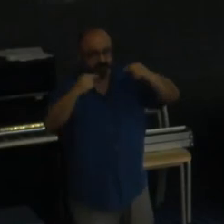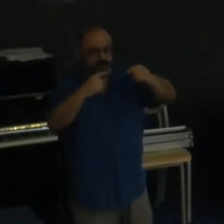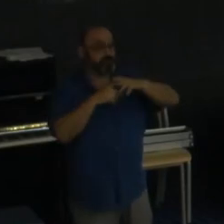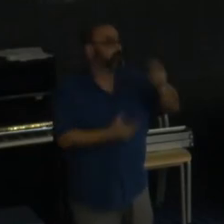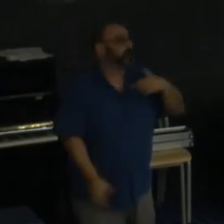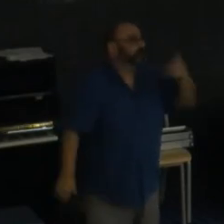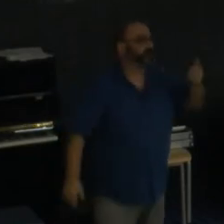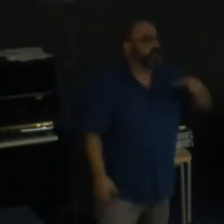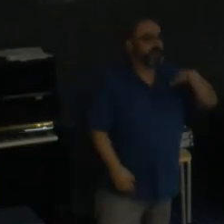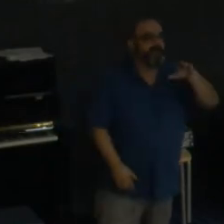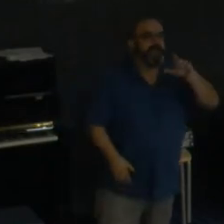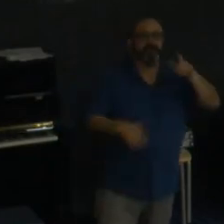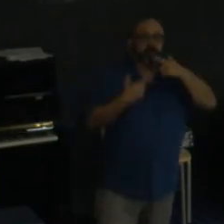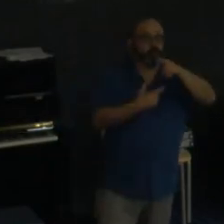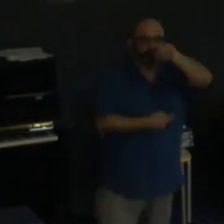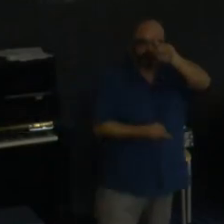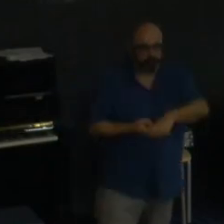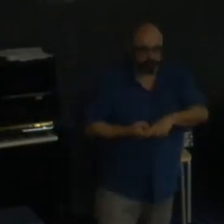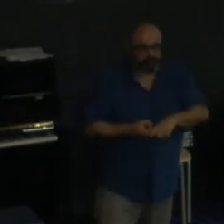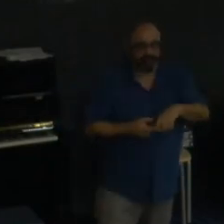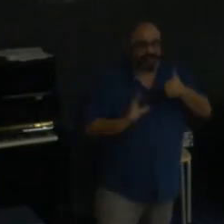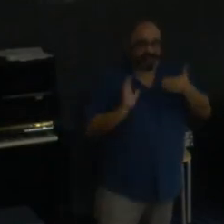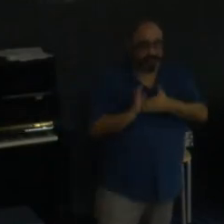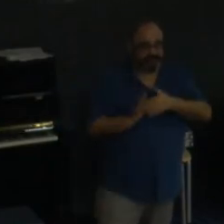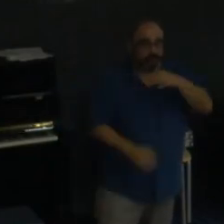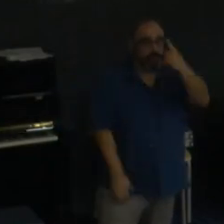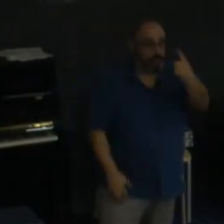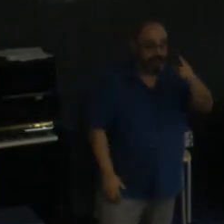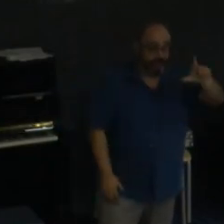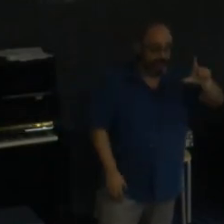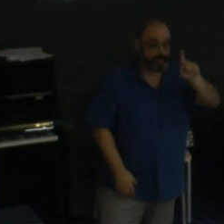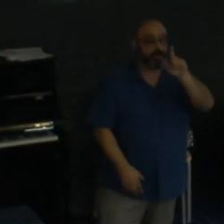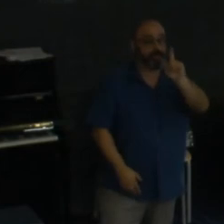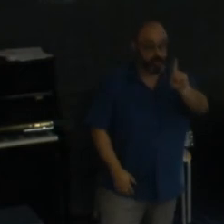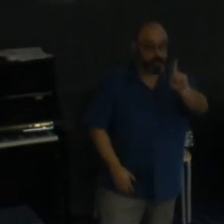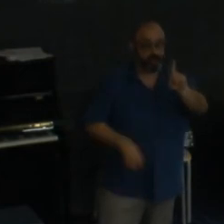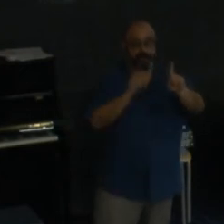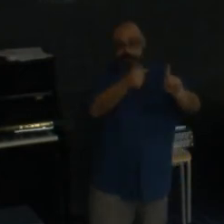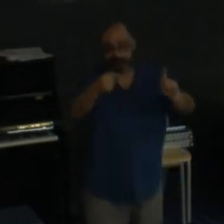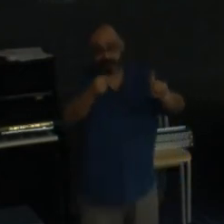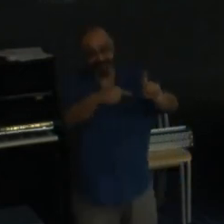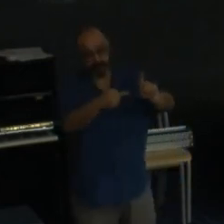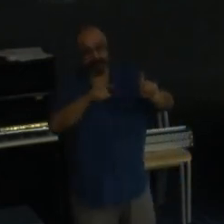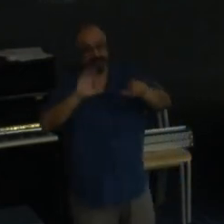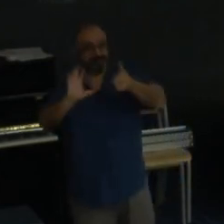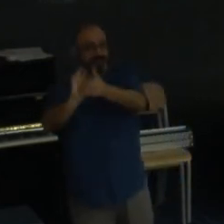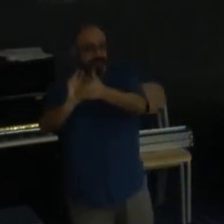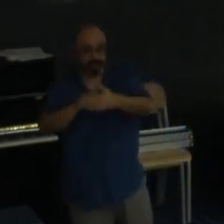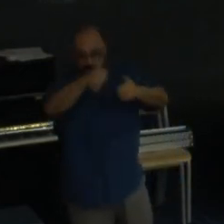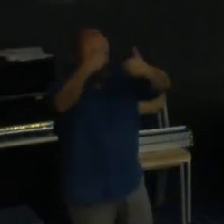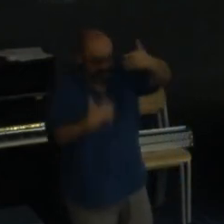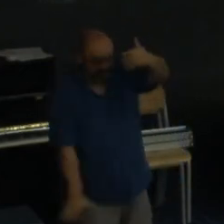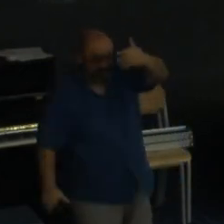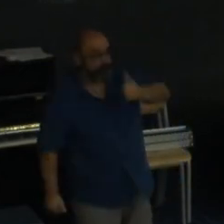exemple vous voulez afficher le code source complet de tout le script qui fait 6000 lignes de code, vous faites L espace 1,6000. Bon, les gens ne